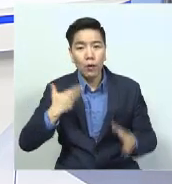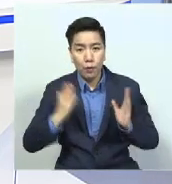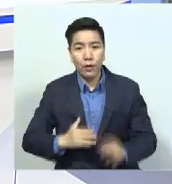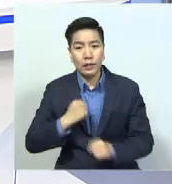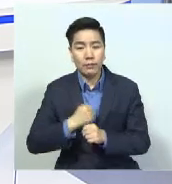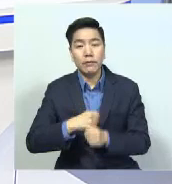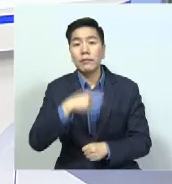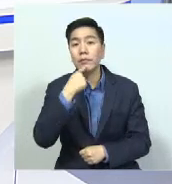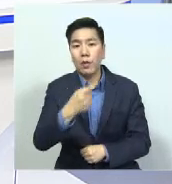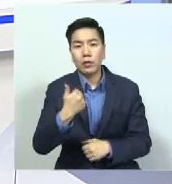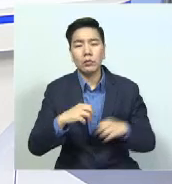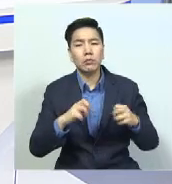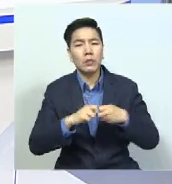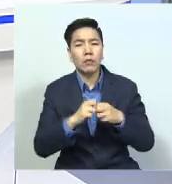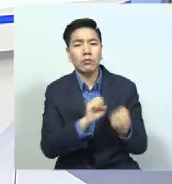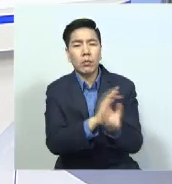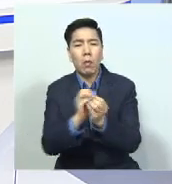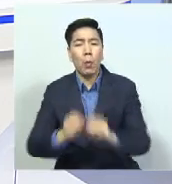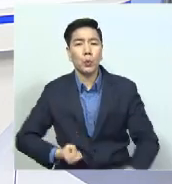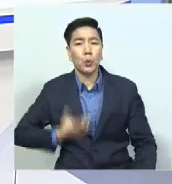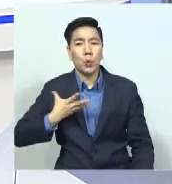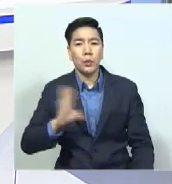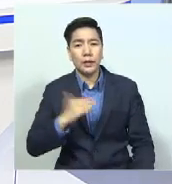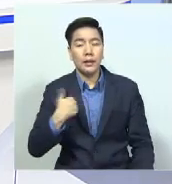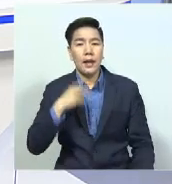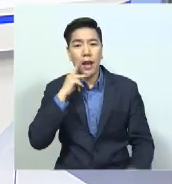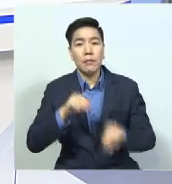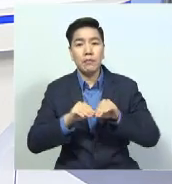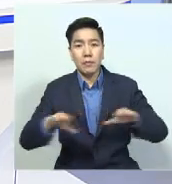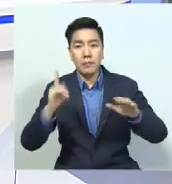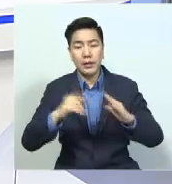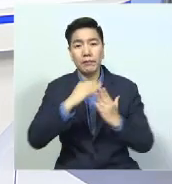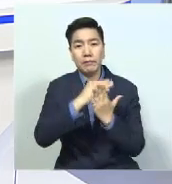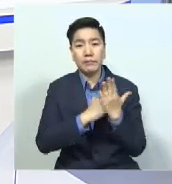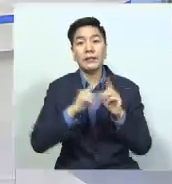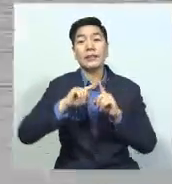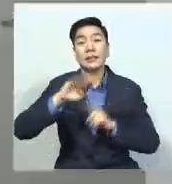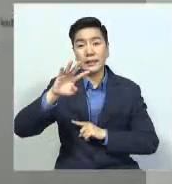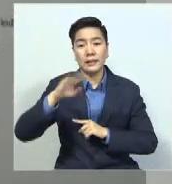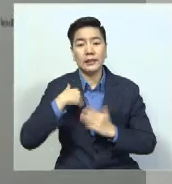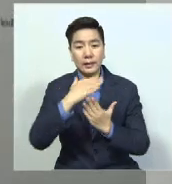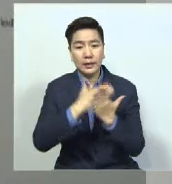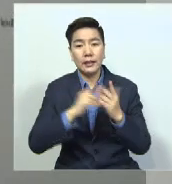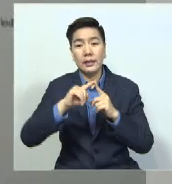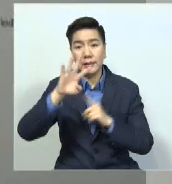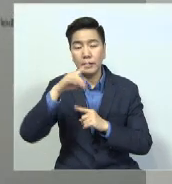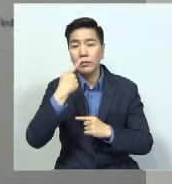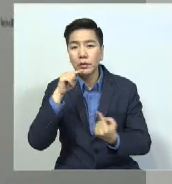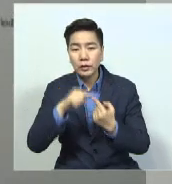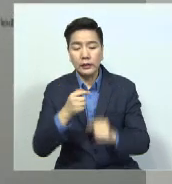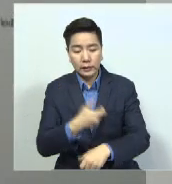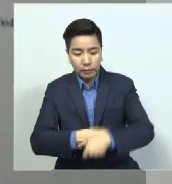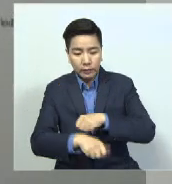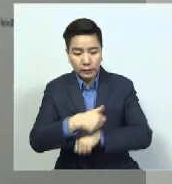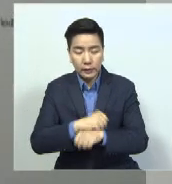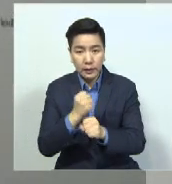านั้นนะคะไม่งั้นเดี๋ยวจะสร้างความตื่นตระหนกนะคะแล้วก็ล่าสุดมีแถลงการออกมาเป็นฉบับที่4ค่ะแถลงการฉบับนี้ก็เป็นเรื่องการป